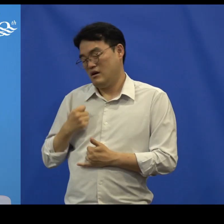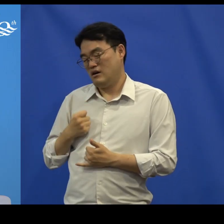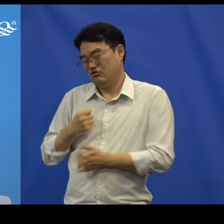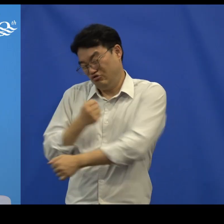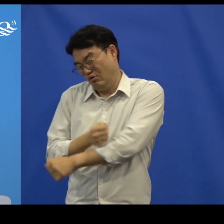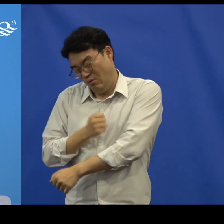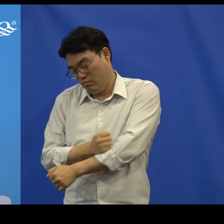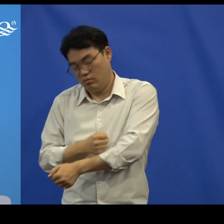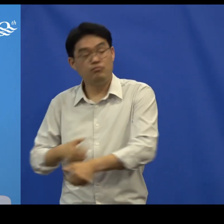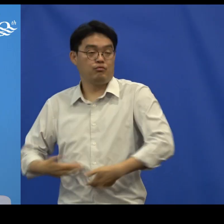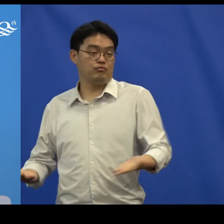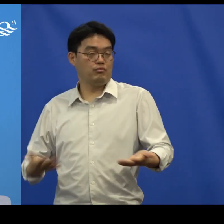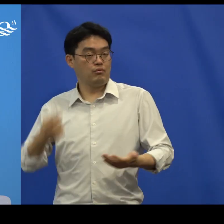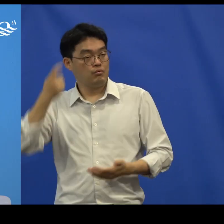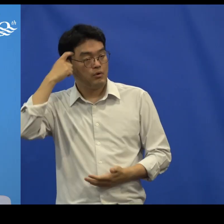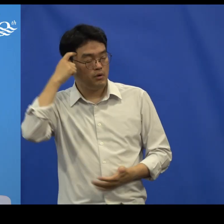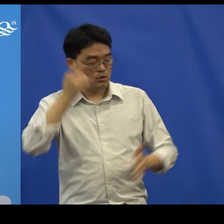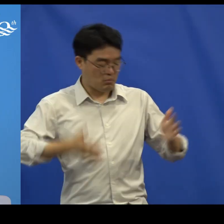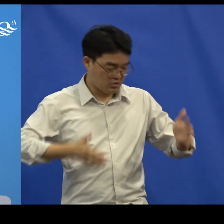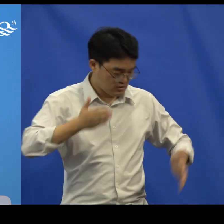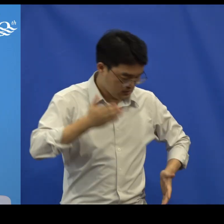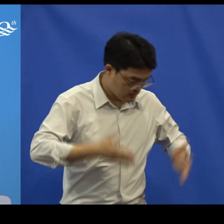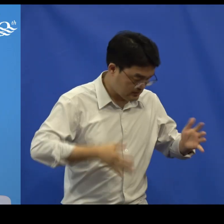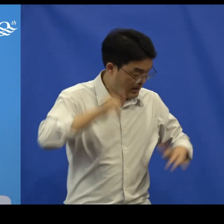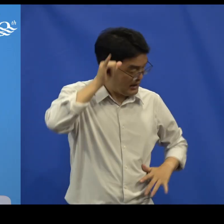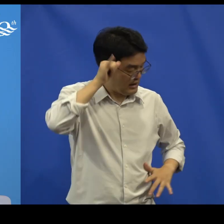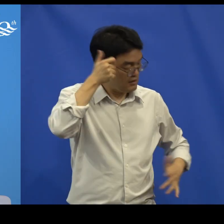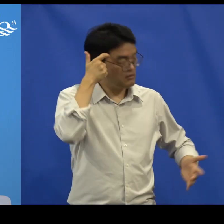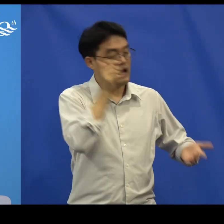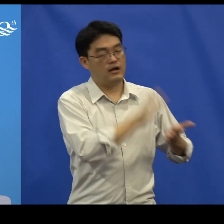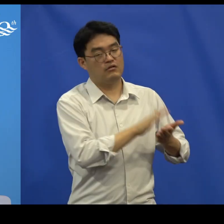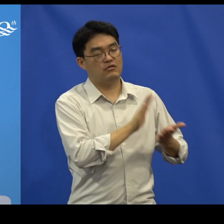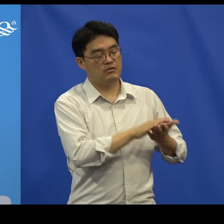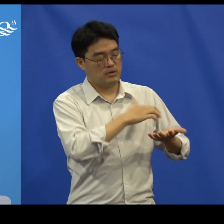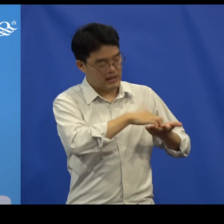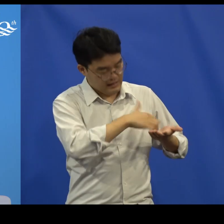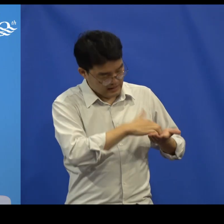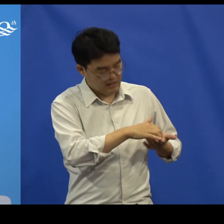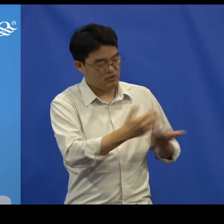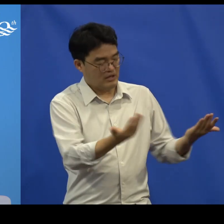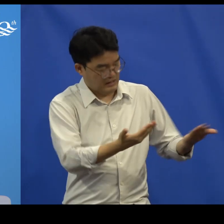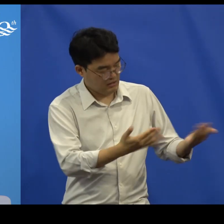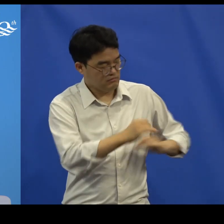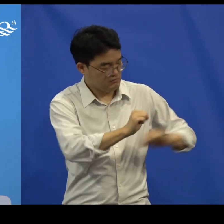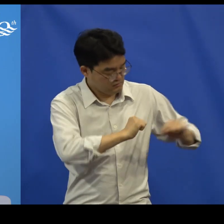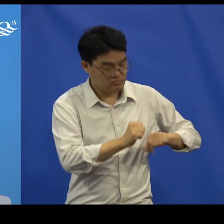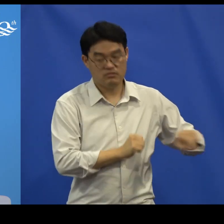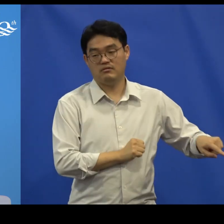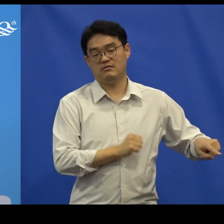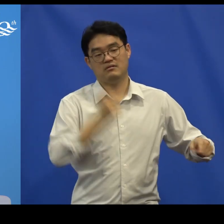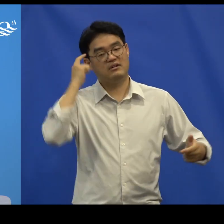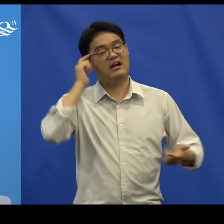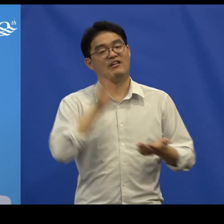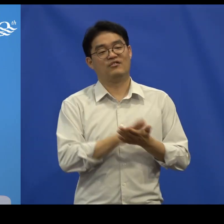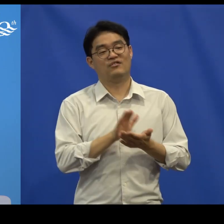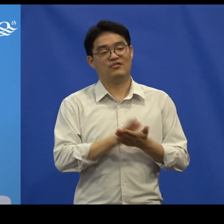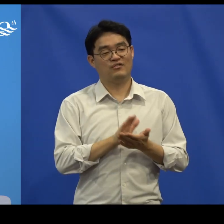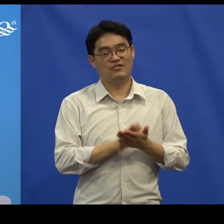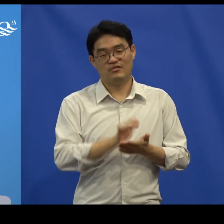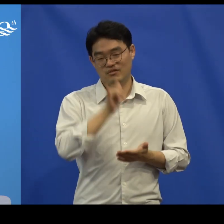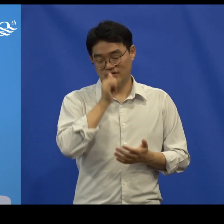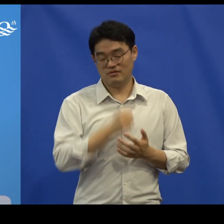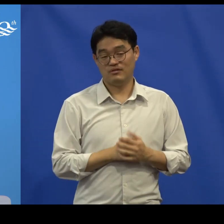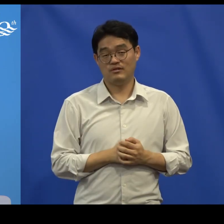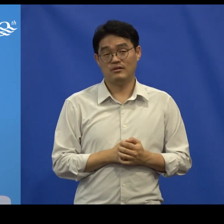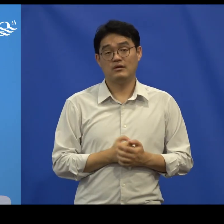장기식이나 이런 것들도 상당히 많이 발전되어 가고 있습니다. 자, 그럼에도 불구하고 분명한 것이 하나 있어요.